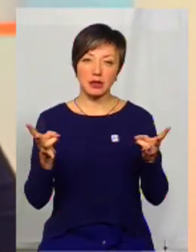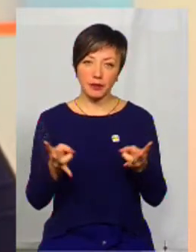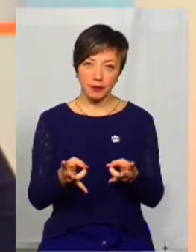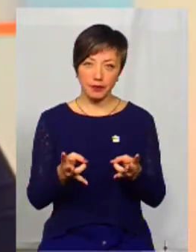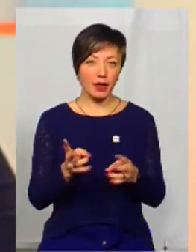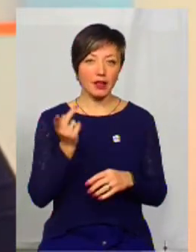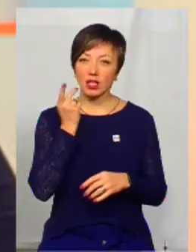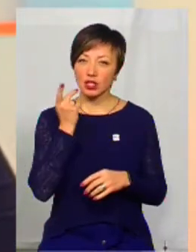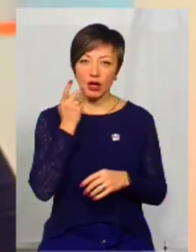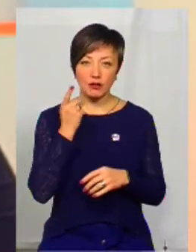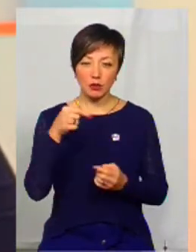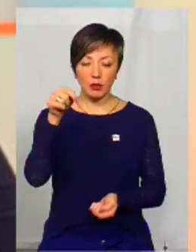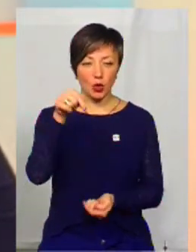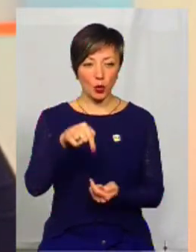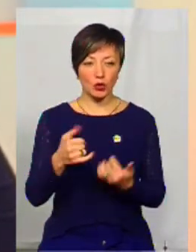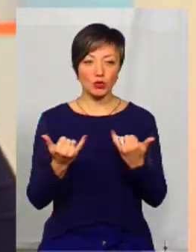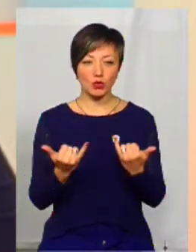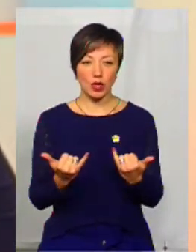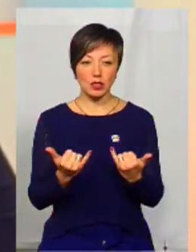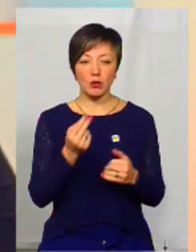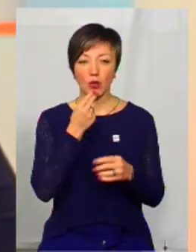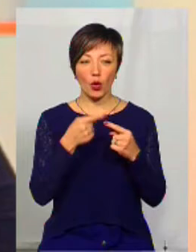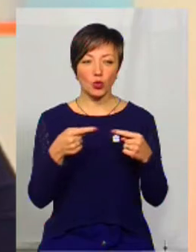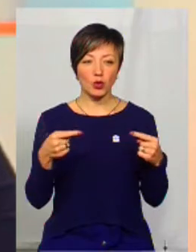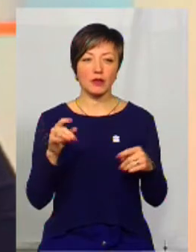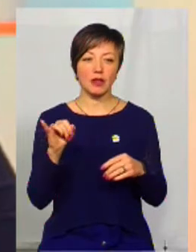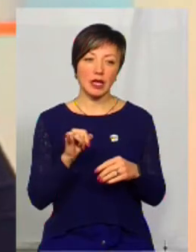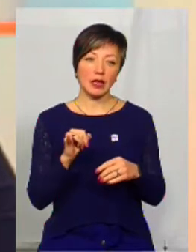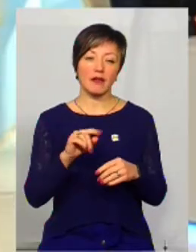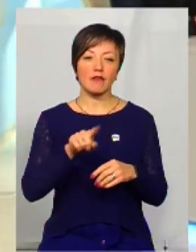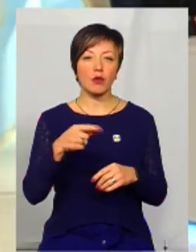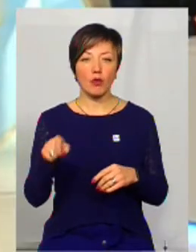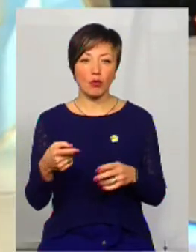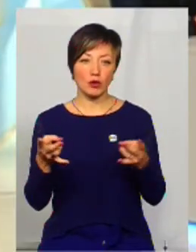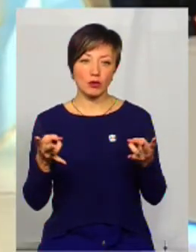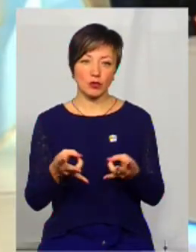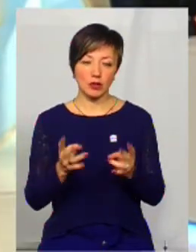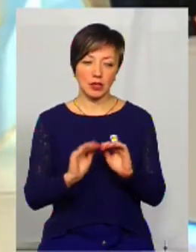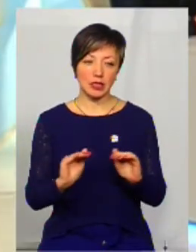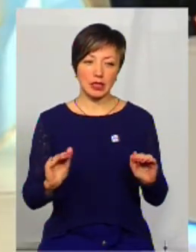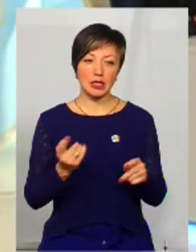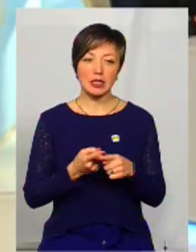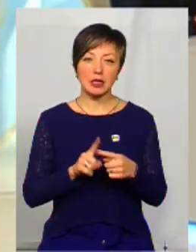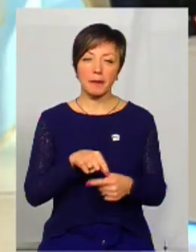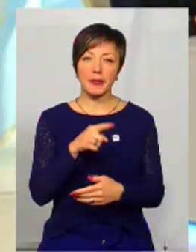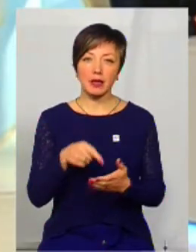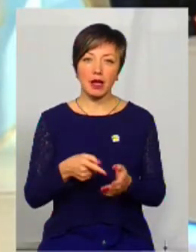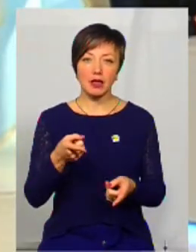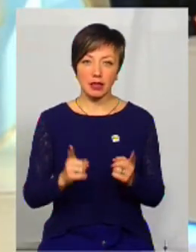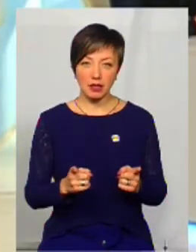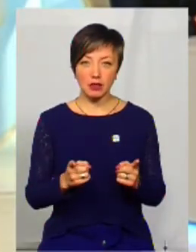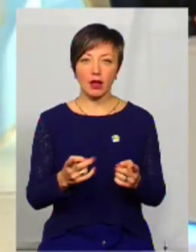що не завжди воно вже підходить до сучасних продуктів і вимог тих, які потребують діти. Тому це питання